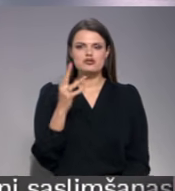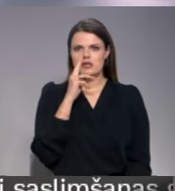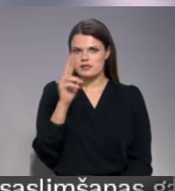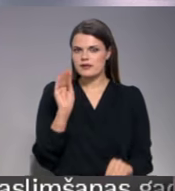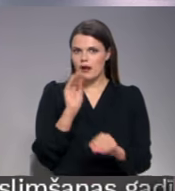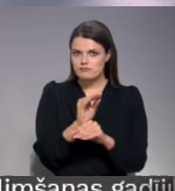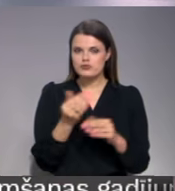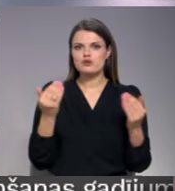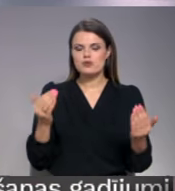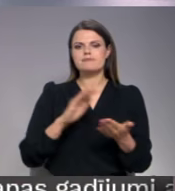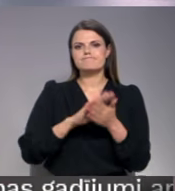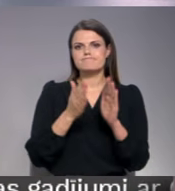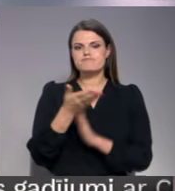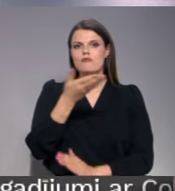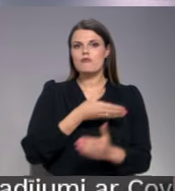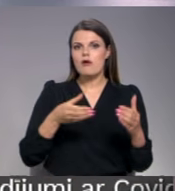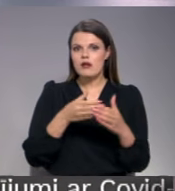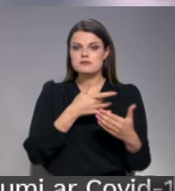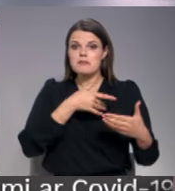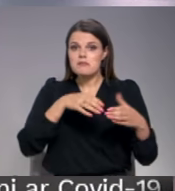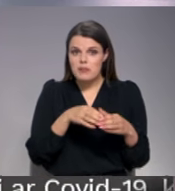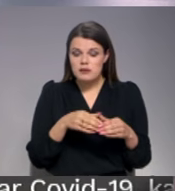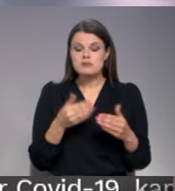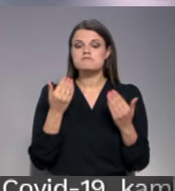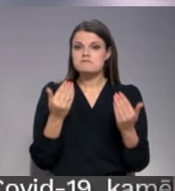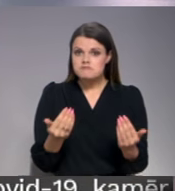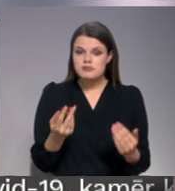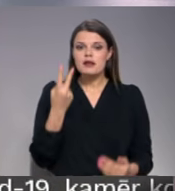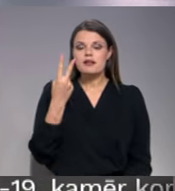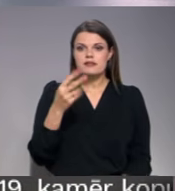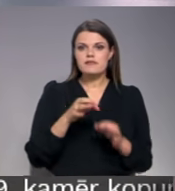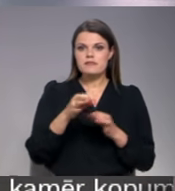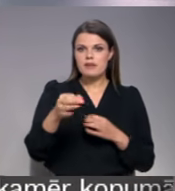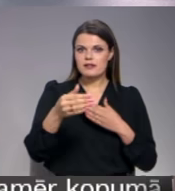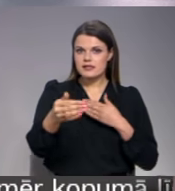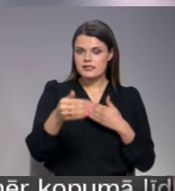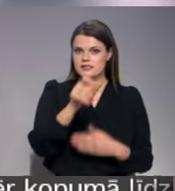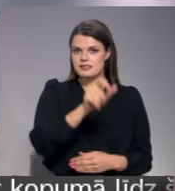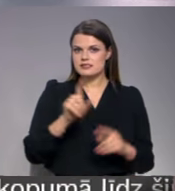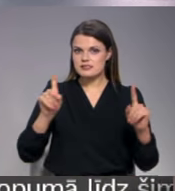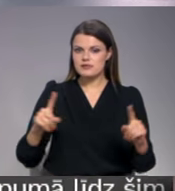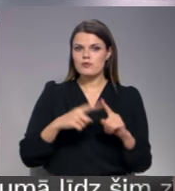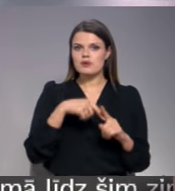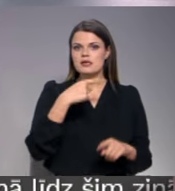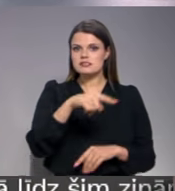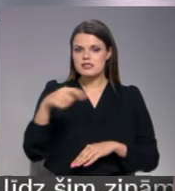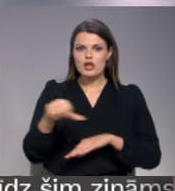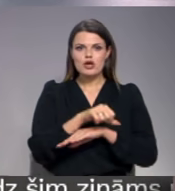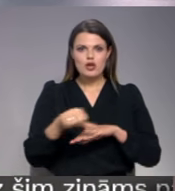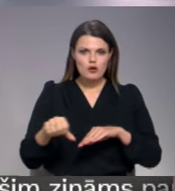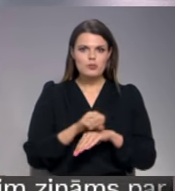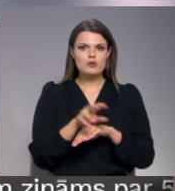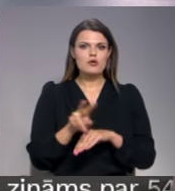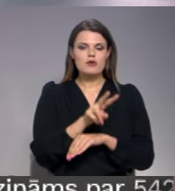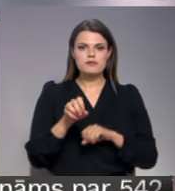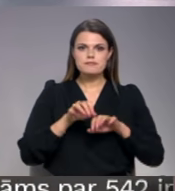nedēļām. Par to šodien vienojušās koalīcijas partijas, un tas nozīmē, ka 2 metru distance starp cilvēkiem un citi ierobežojumi